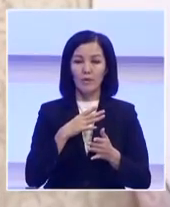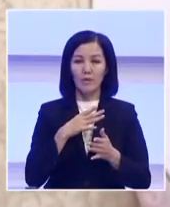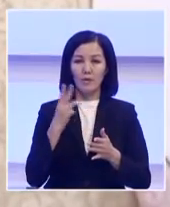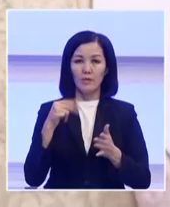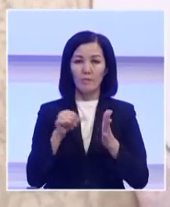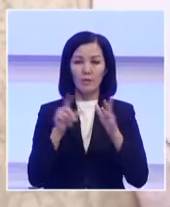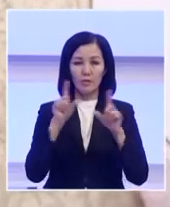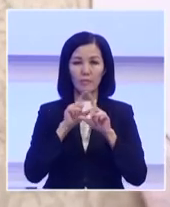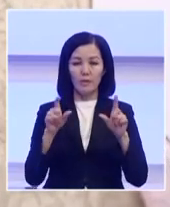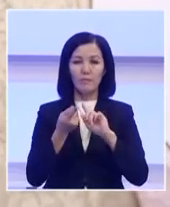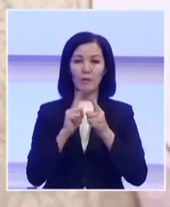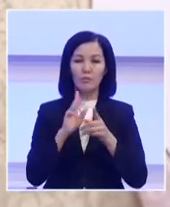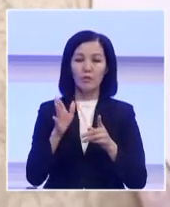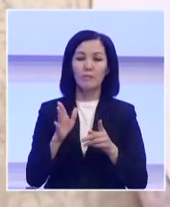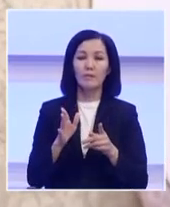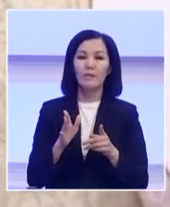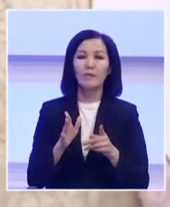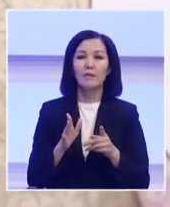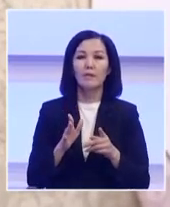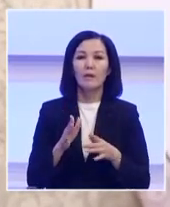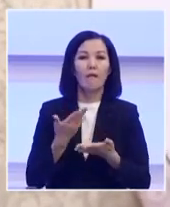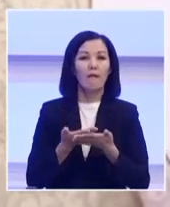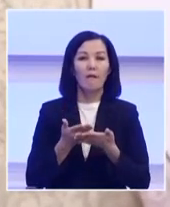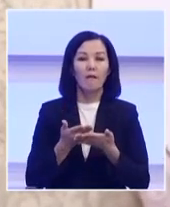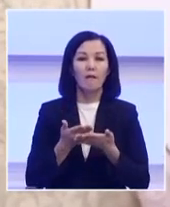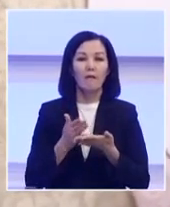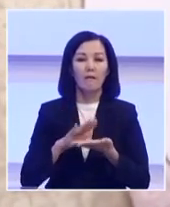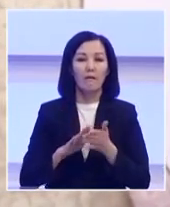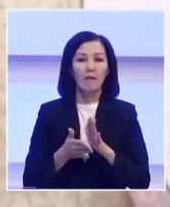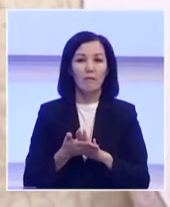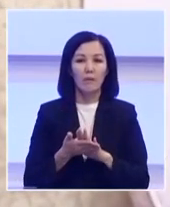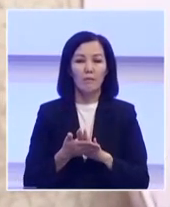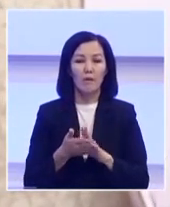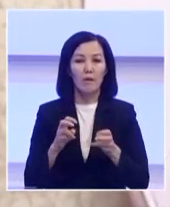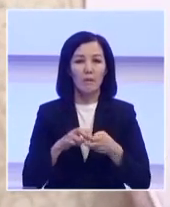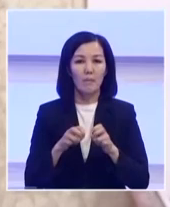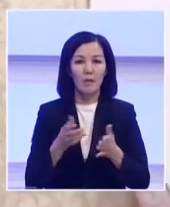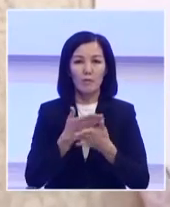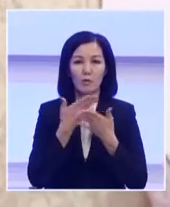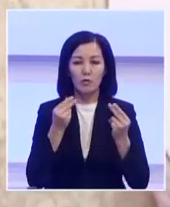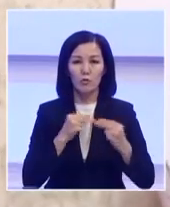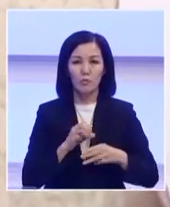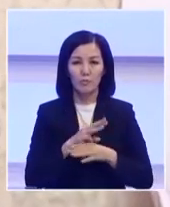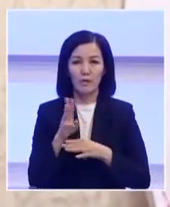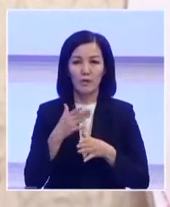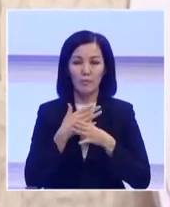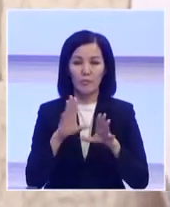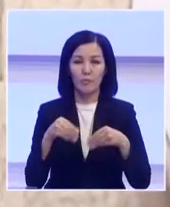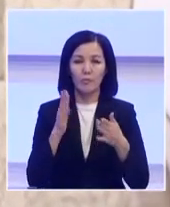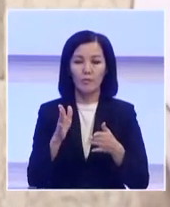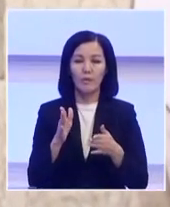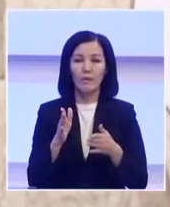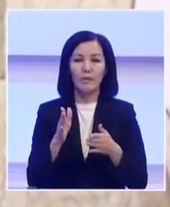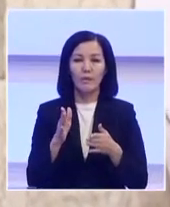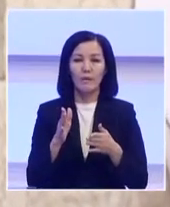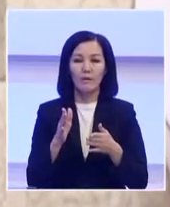мектебі ауыстырып аламыз. Оған ешқандай қиыншылы жоқ. Болашақта және бұл кісіге мен жұмыспен көмектесем. Одан кейін